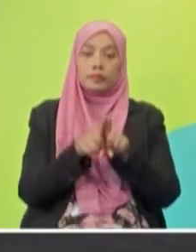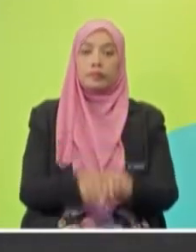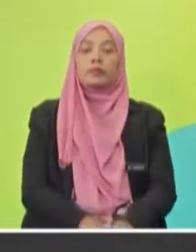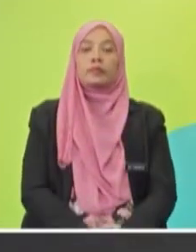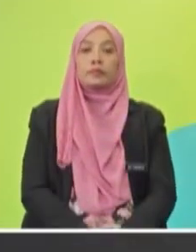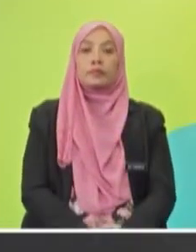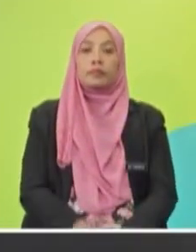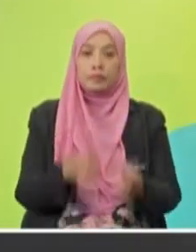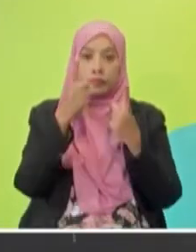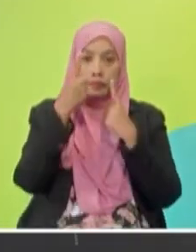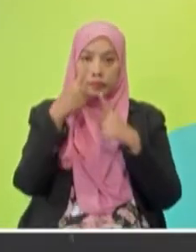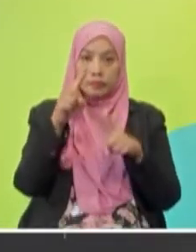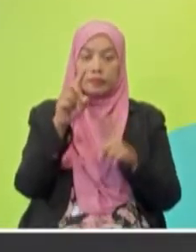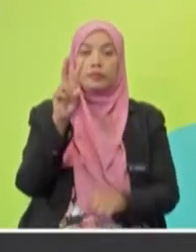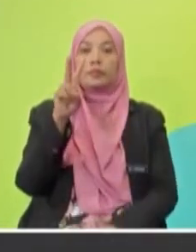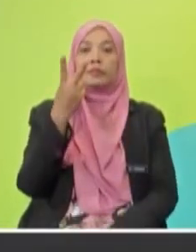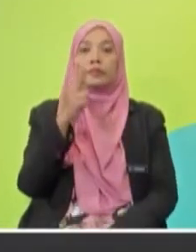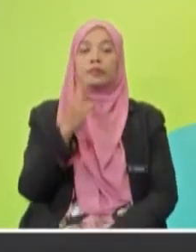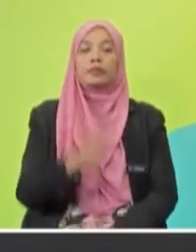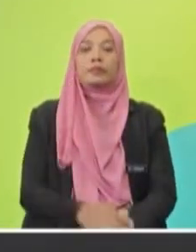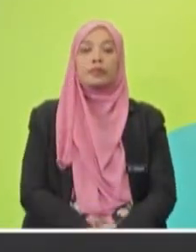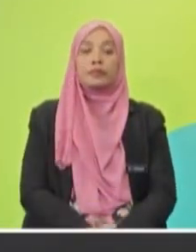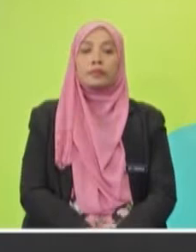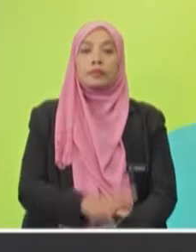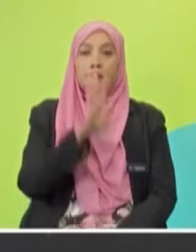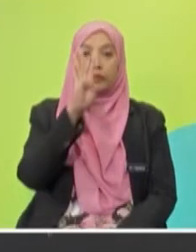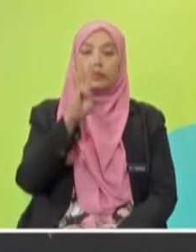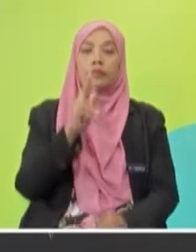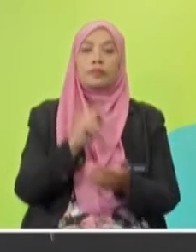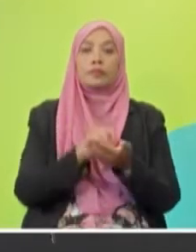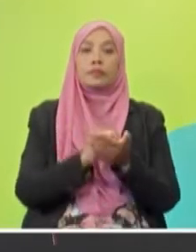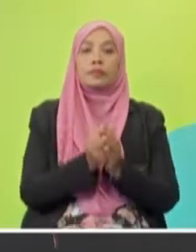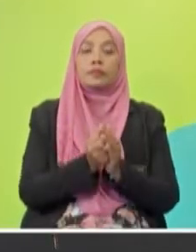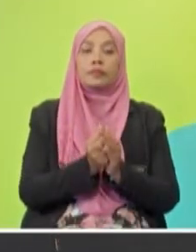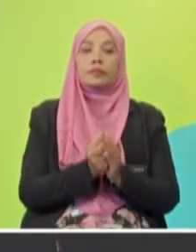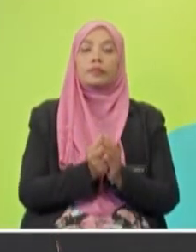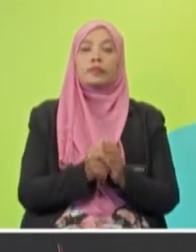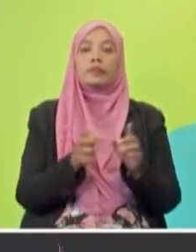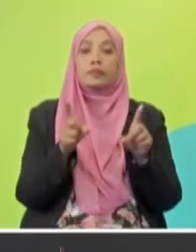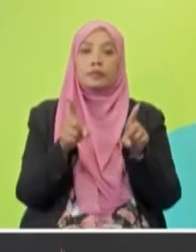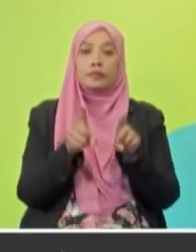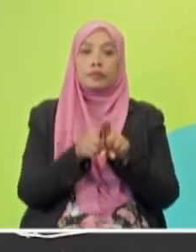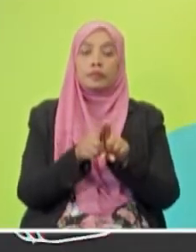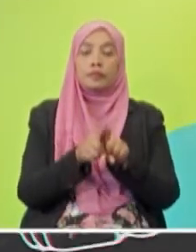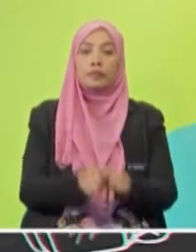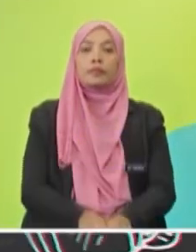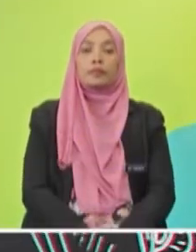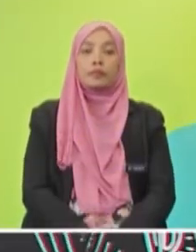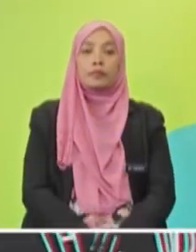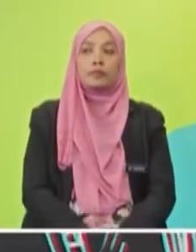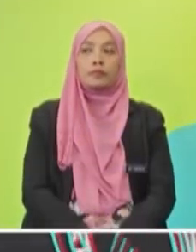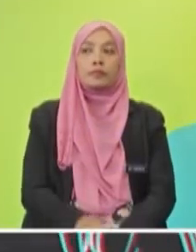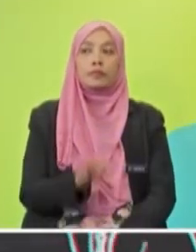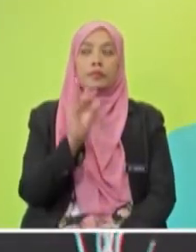Jadi 4 nisbah 6 adalah setara dengan 8 nisbah 12. Dan satu lagi, kita boleh bahagi. Sebab tadi kita